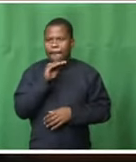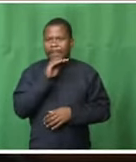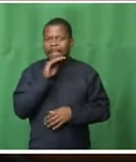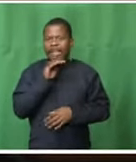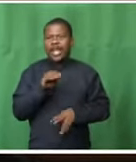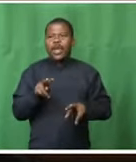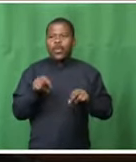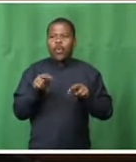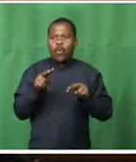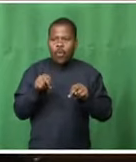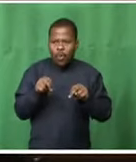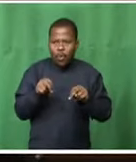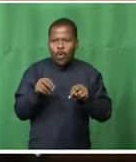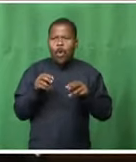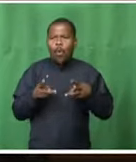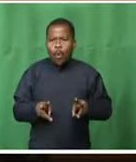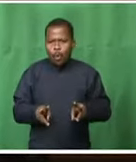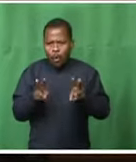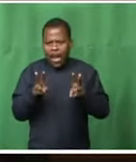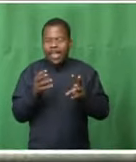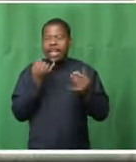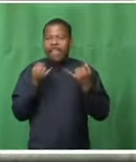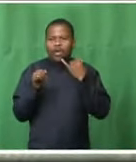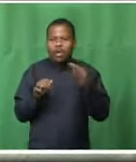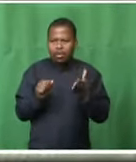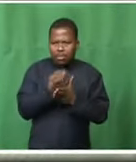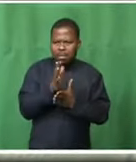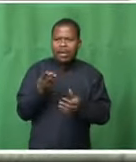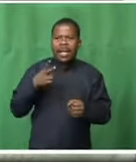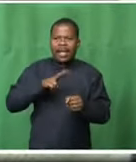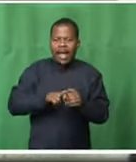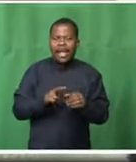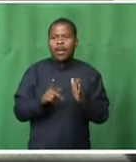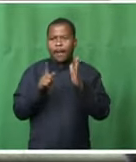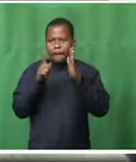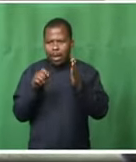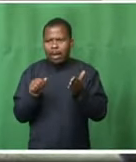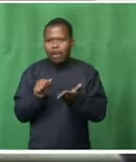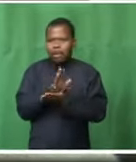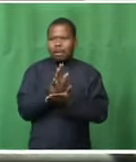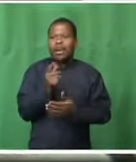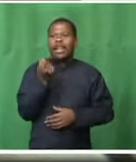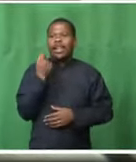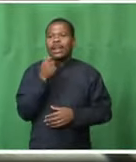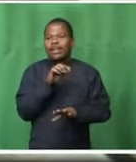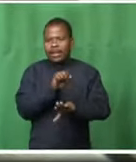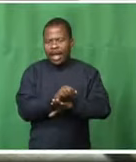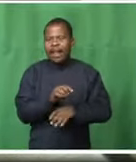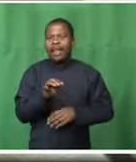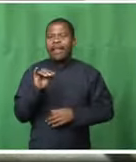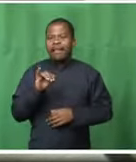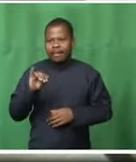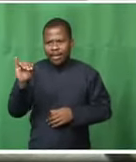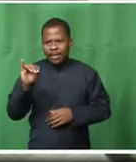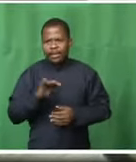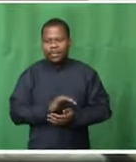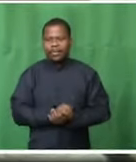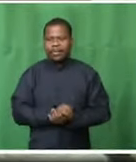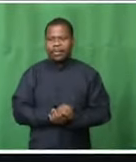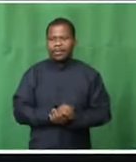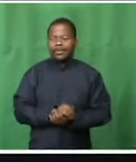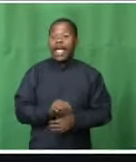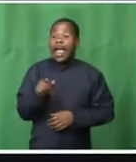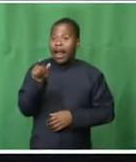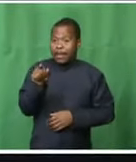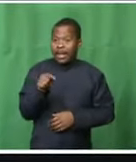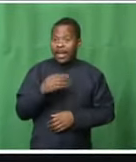tindlela letintsha tokuthumela imilayeto netitfombe kuloyo loxoxisana naye. Indlela yokucala ivumela loyo lothumela